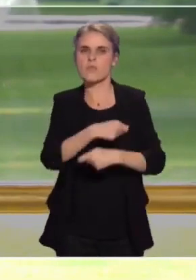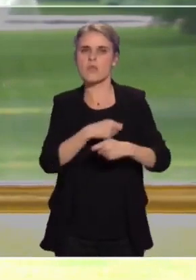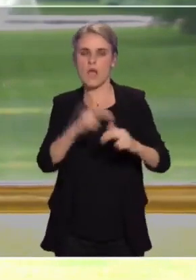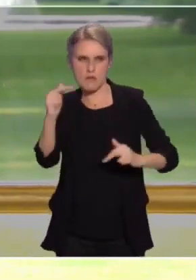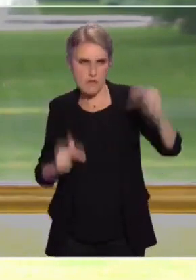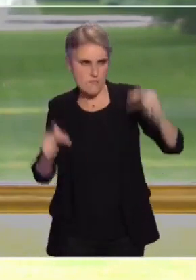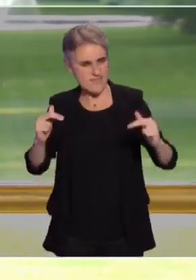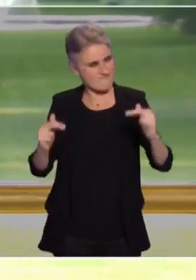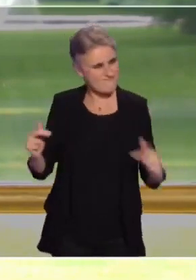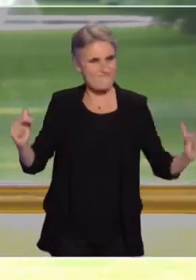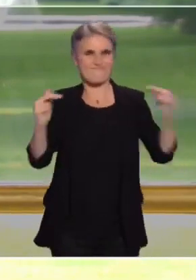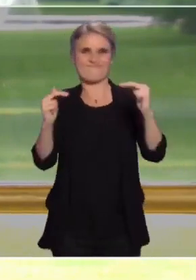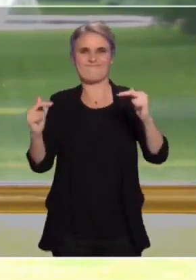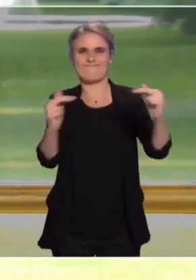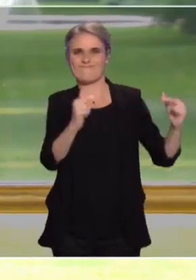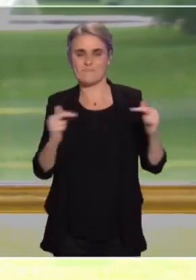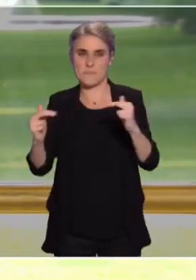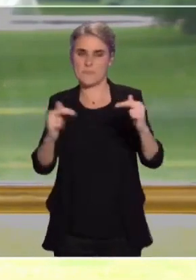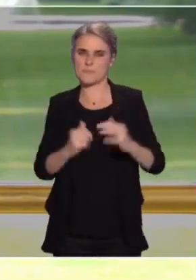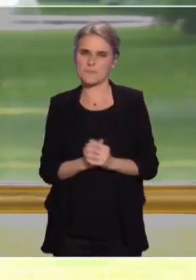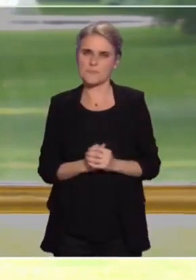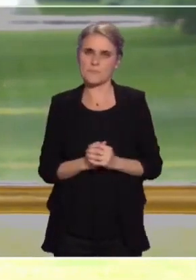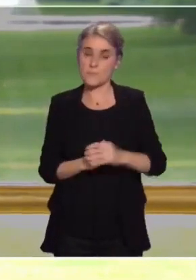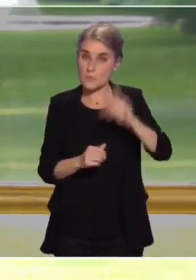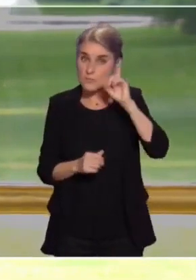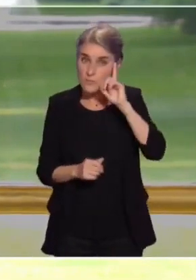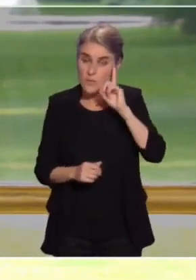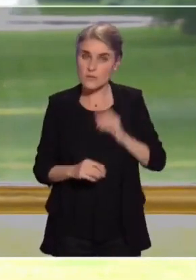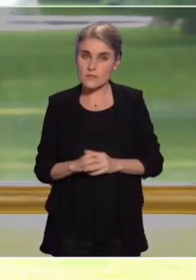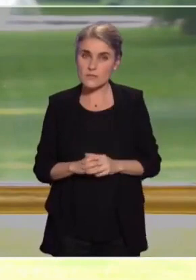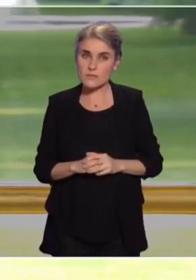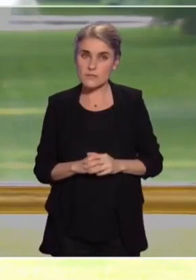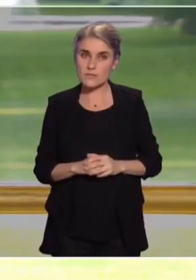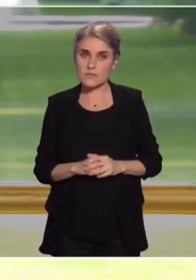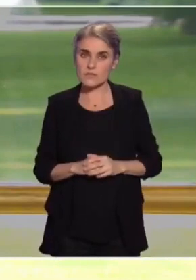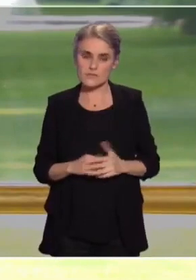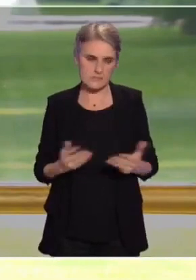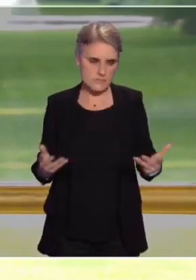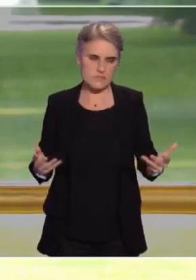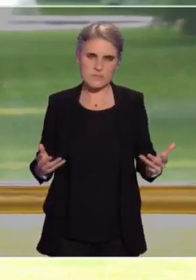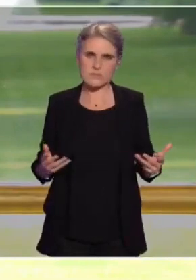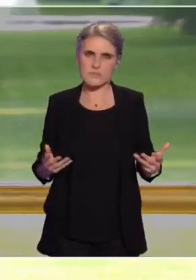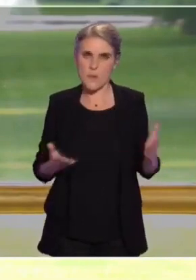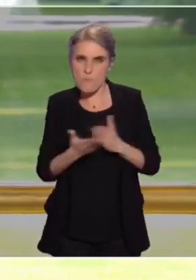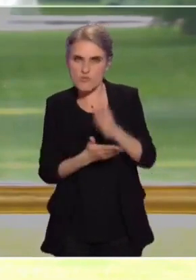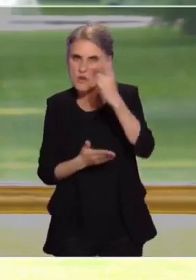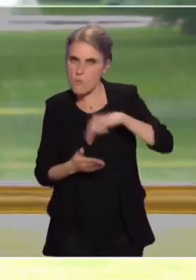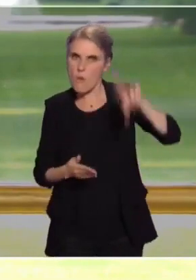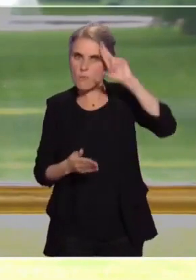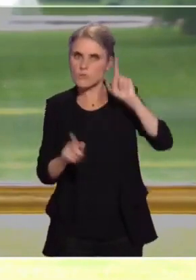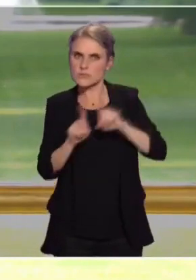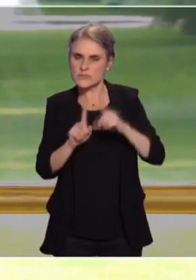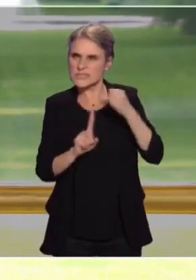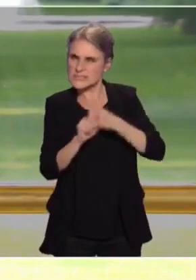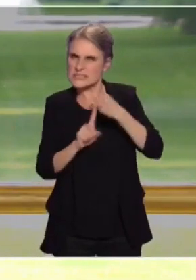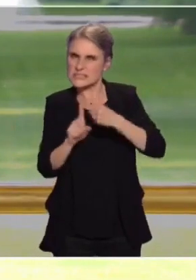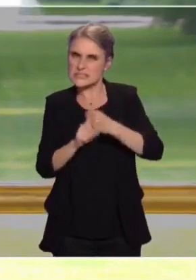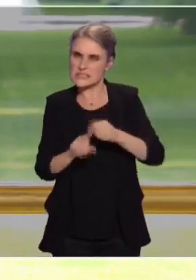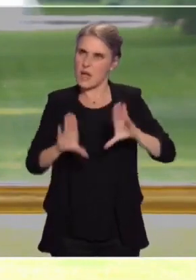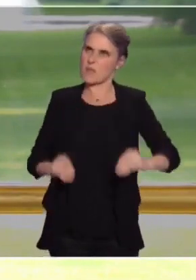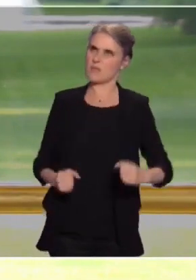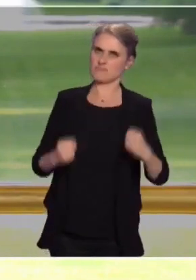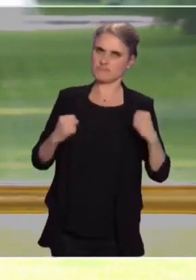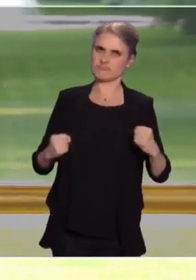inégalités dans notre pays parce qu'aussi nous nous sommes battus pour notre projet européen et notre place